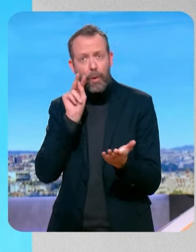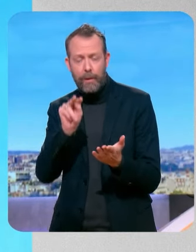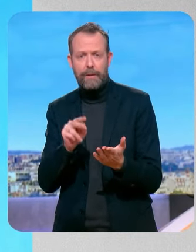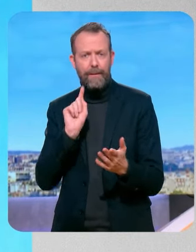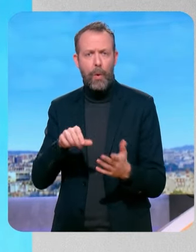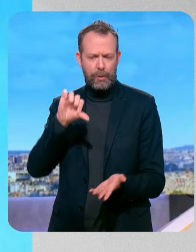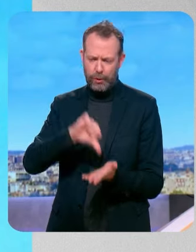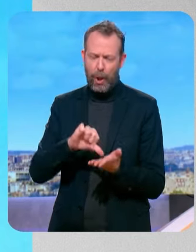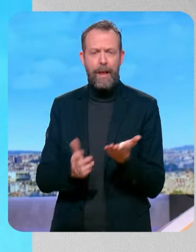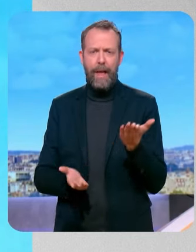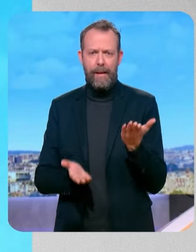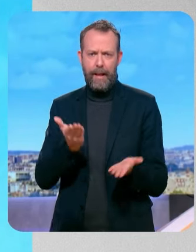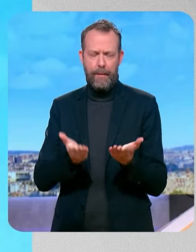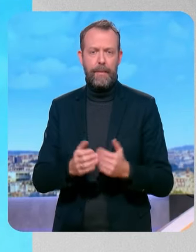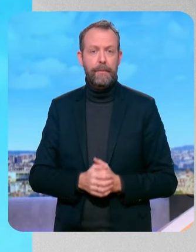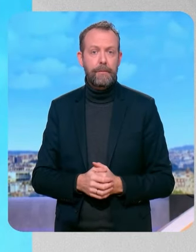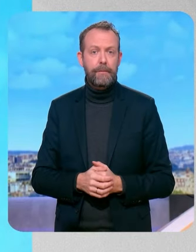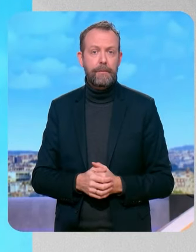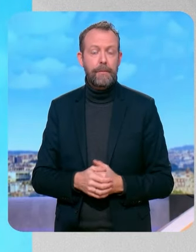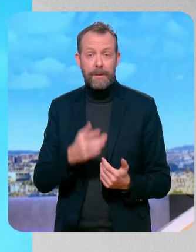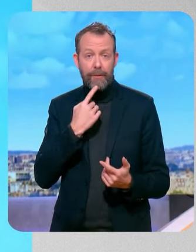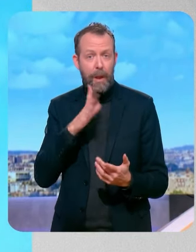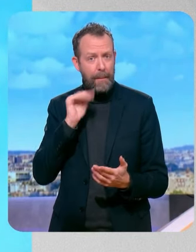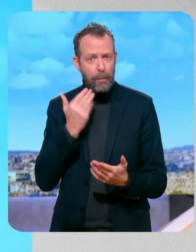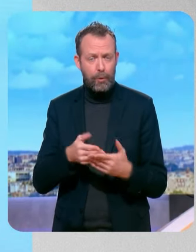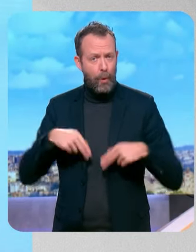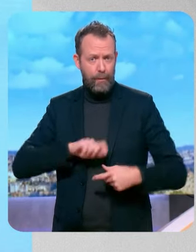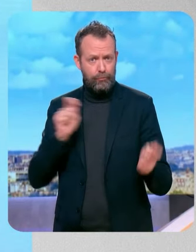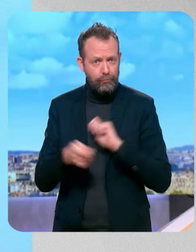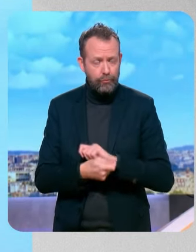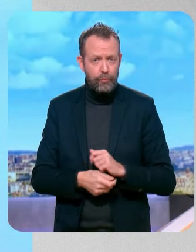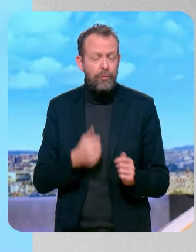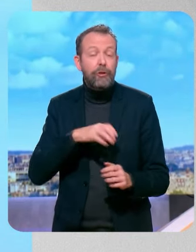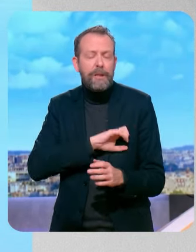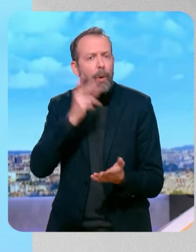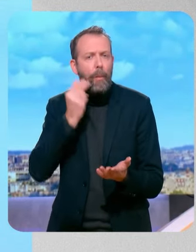bloc central. Et je disais que... Donc il n'y a pas besoin de remaniement, pardon, c'est pour essayer de comprendre.